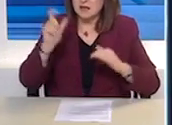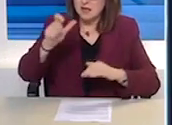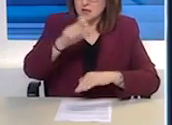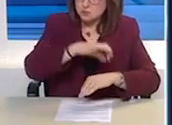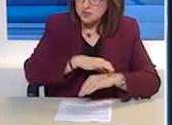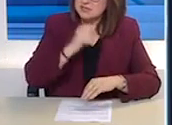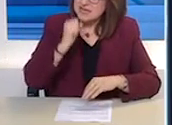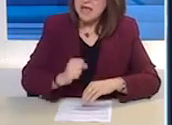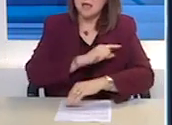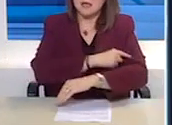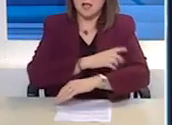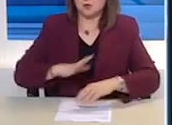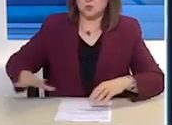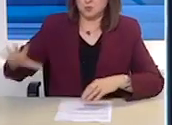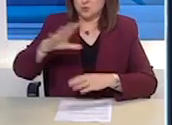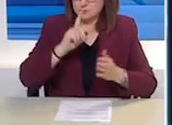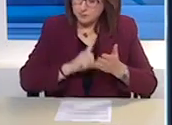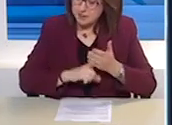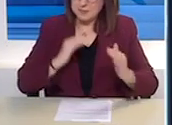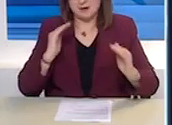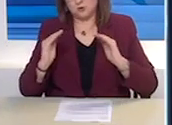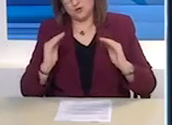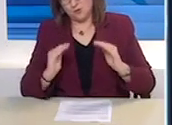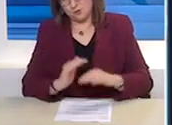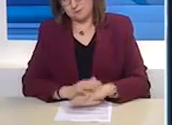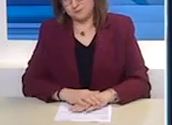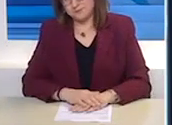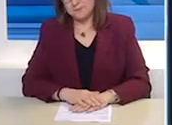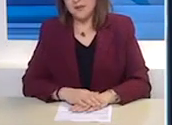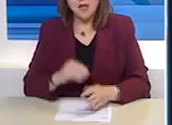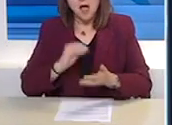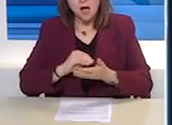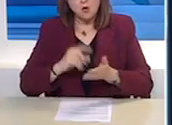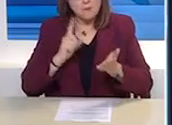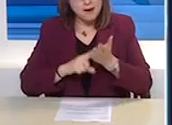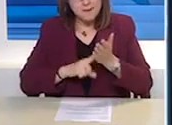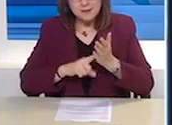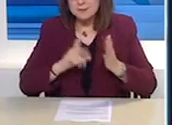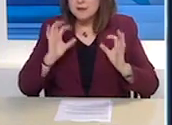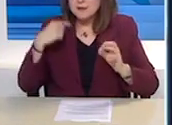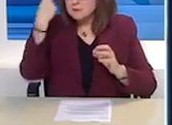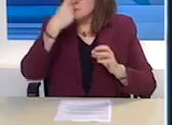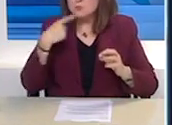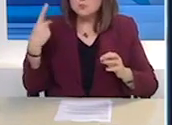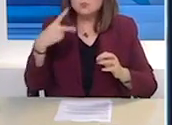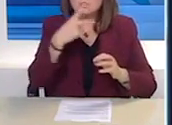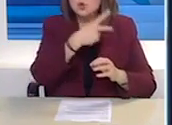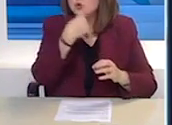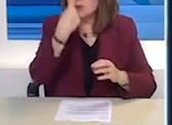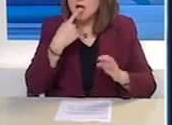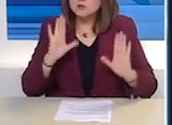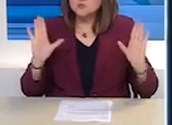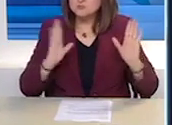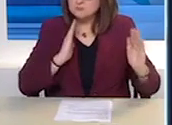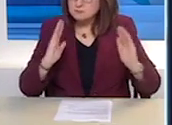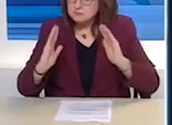λάθη. Χρειάζεται προσοχή επίσης να τηρούμε τα προσωπικά δεδομένα και να μην αποπροσανατολίζουμε το κοινό. Η